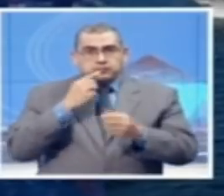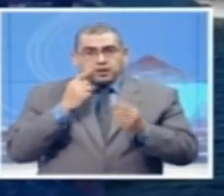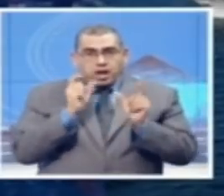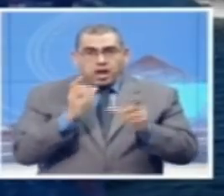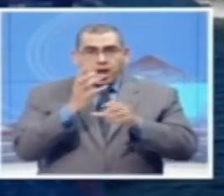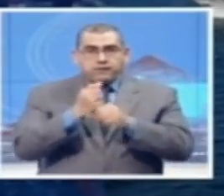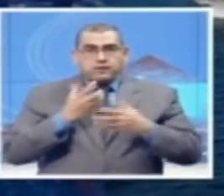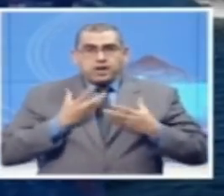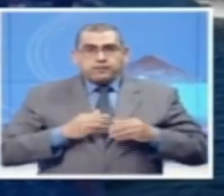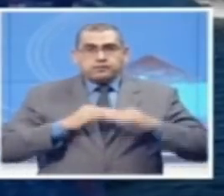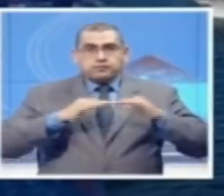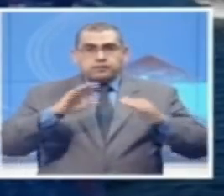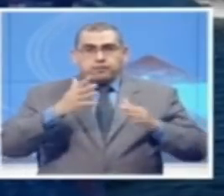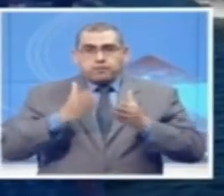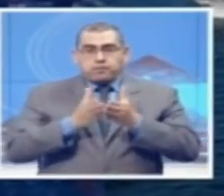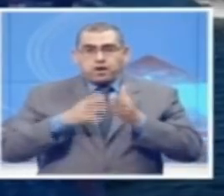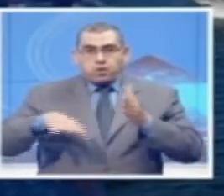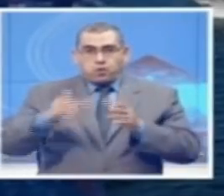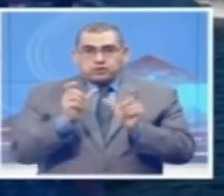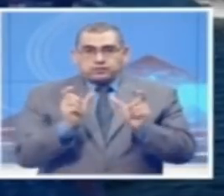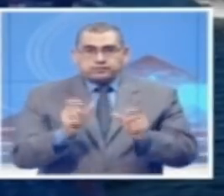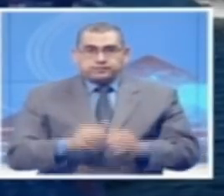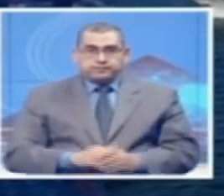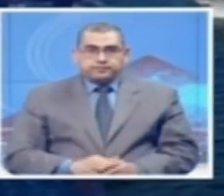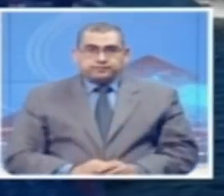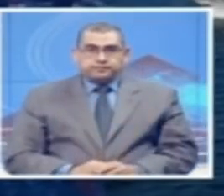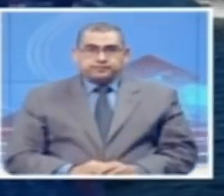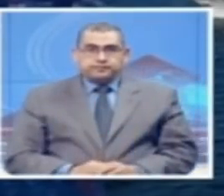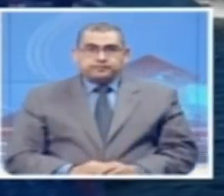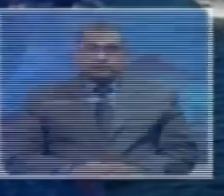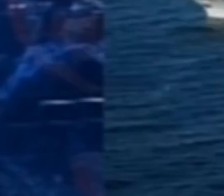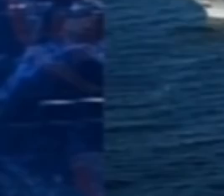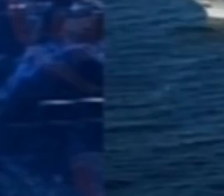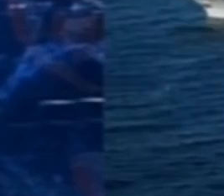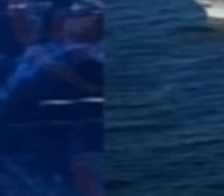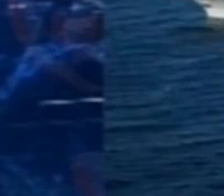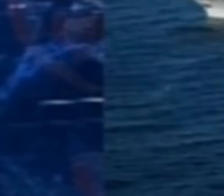حفظ الأمن والاستقرار البحري بالمنطقة.